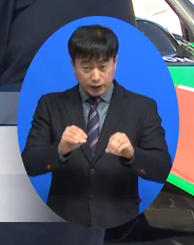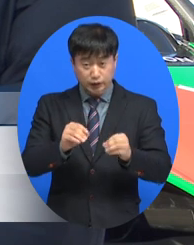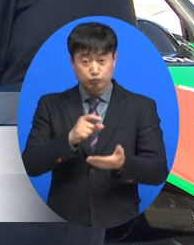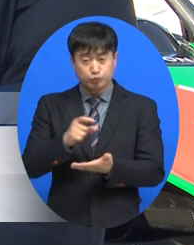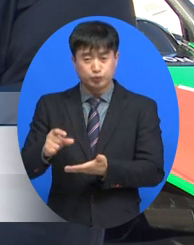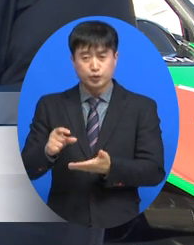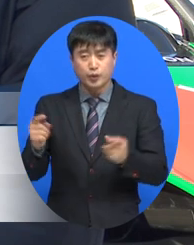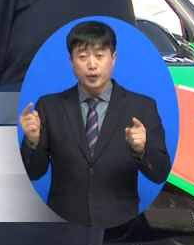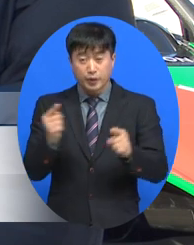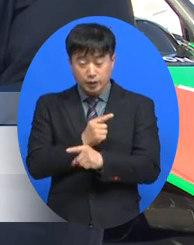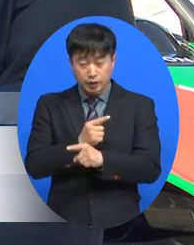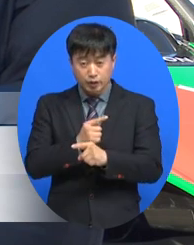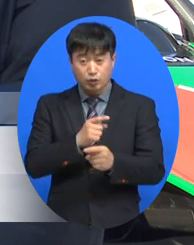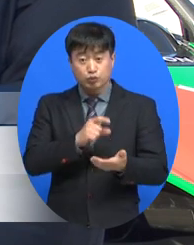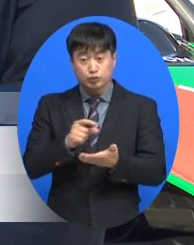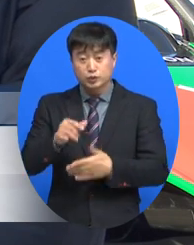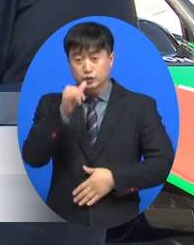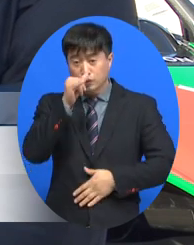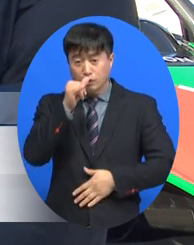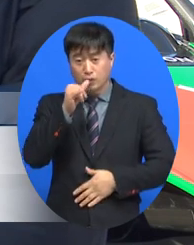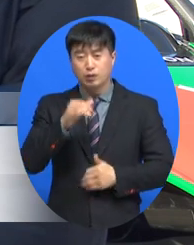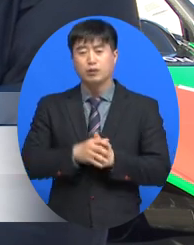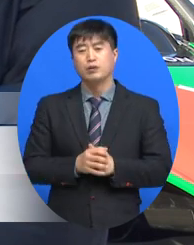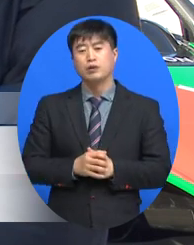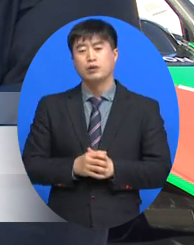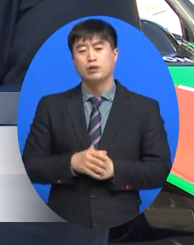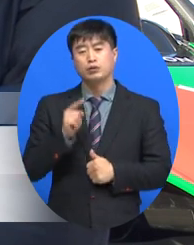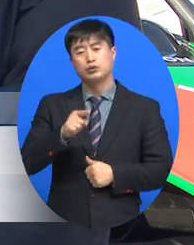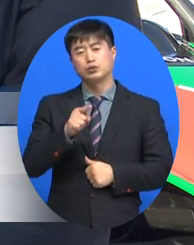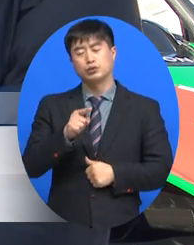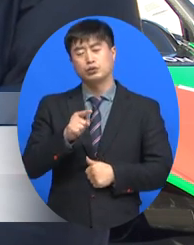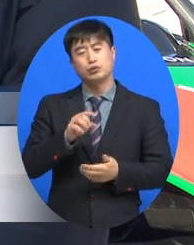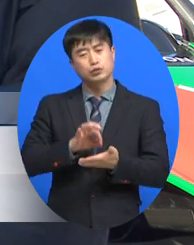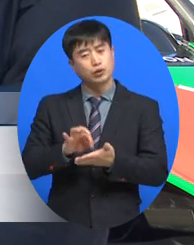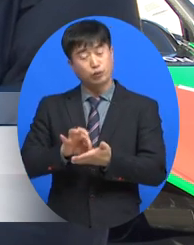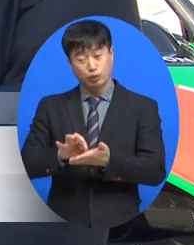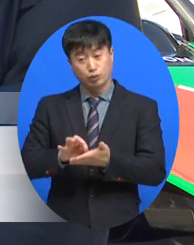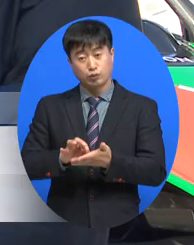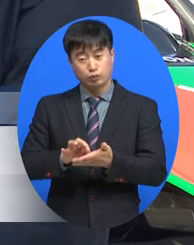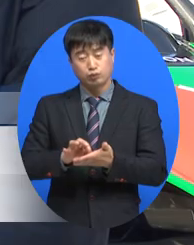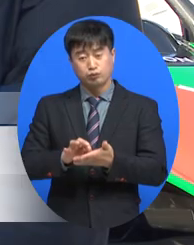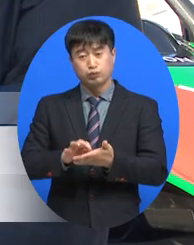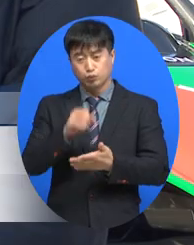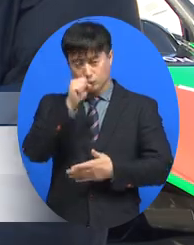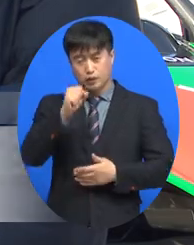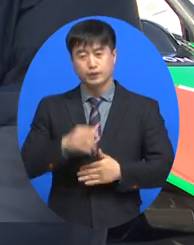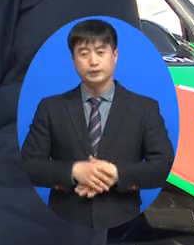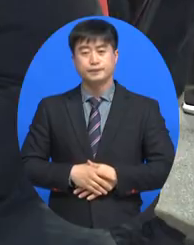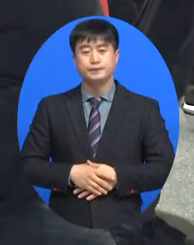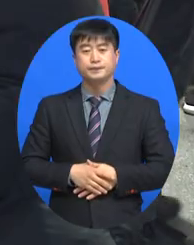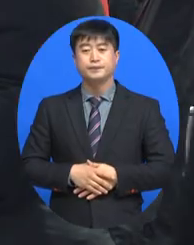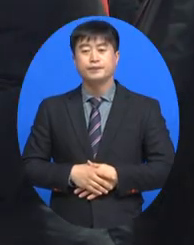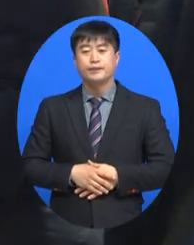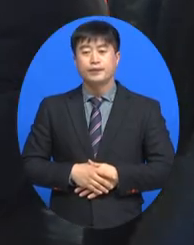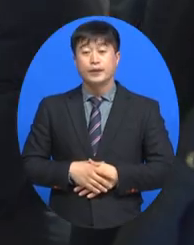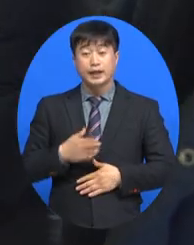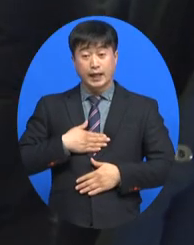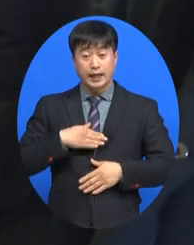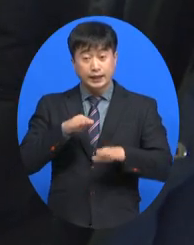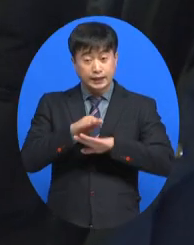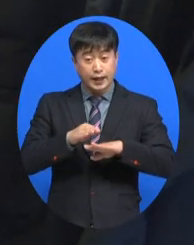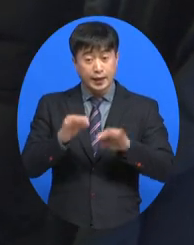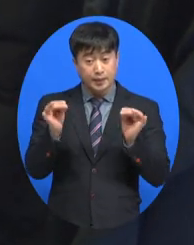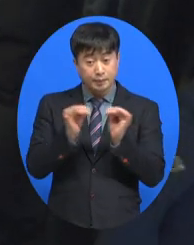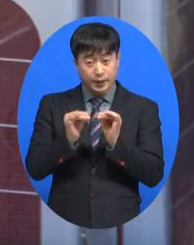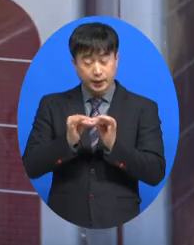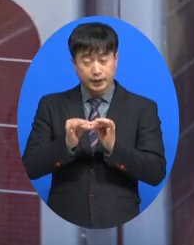경우에 만약에 대체할 수 있는 부품이 있다면 무조건 이건 사용 안 할 이유가 없는 것 같아요. 내 차에 꼭